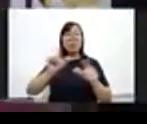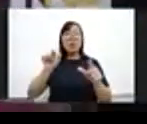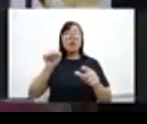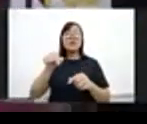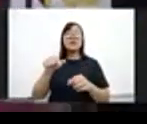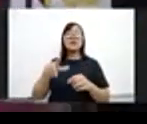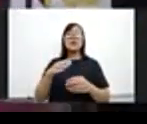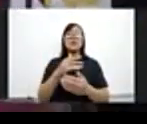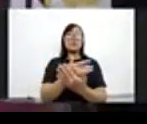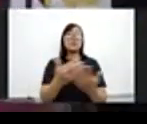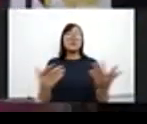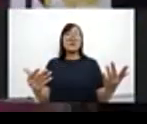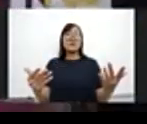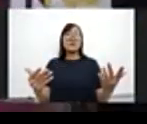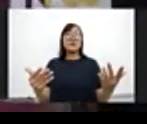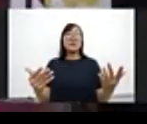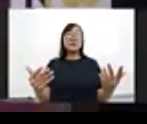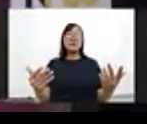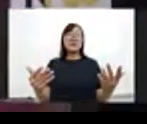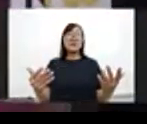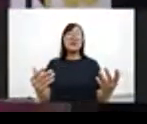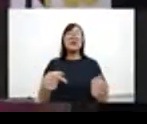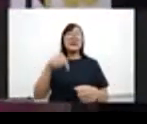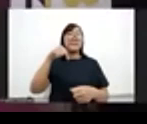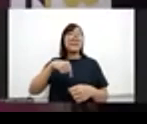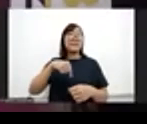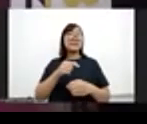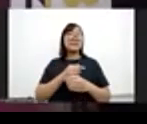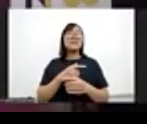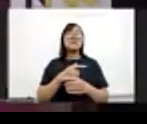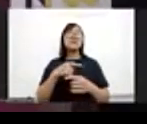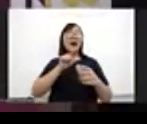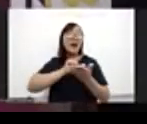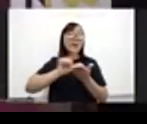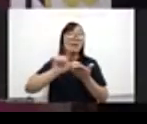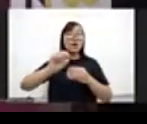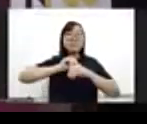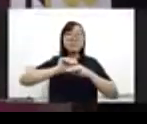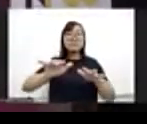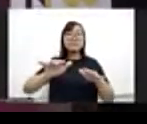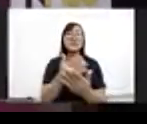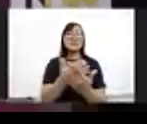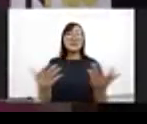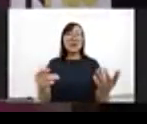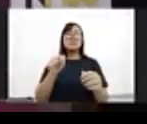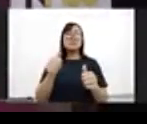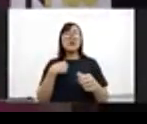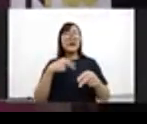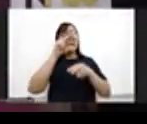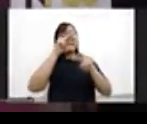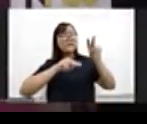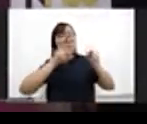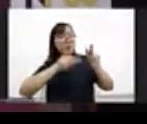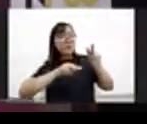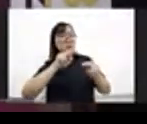ini sebenarnya disini lahap masyarakat bisa ikut melakukan evaluasi melakukan monitoring apa yang tidak efektif misalnya atau